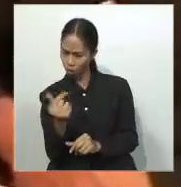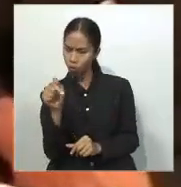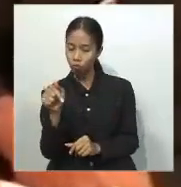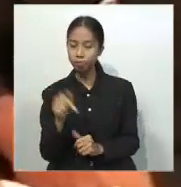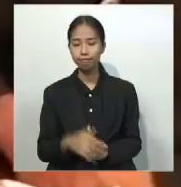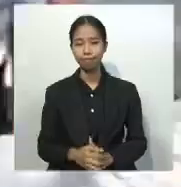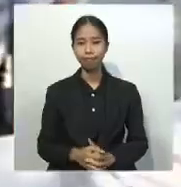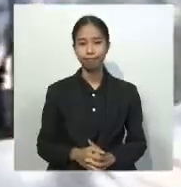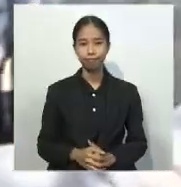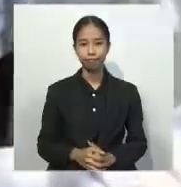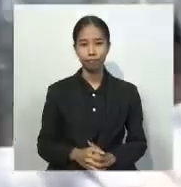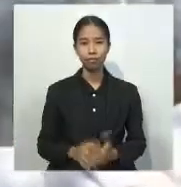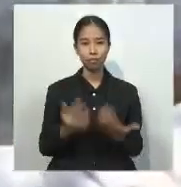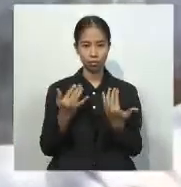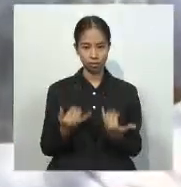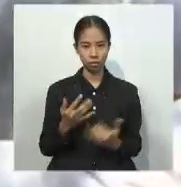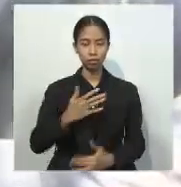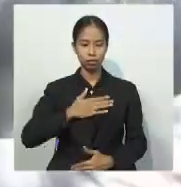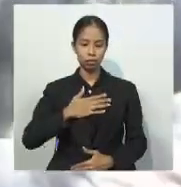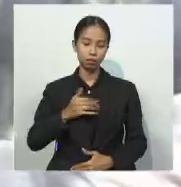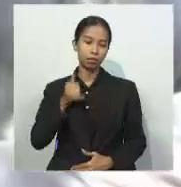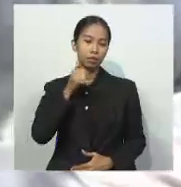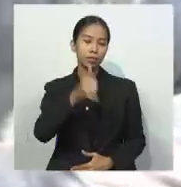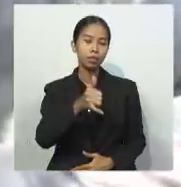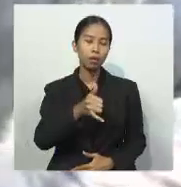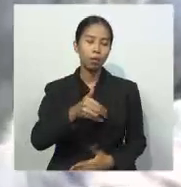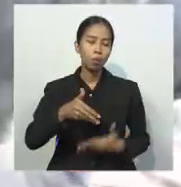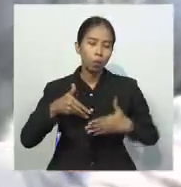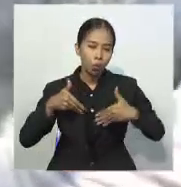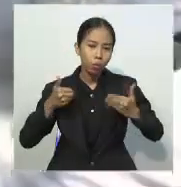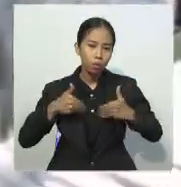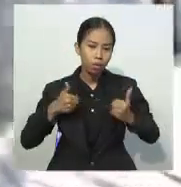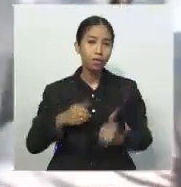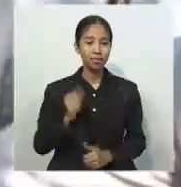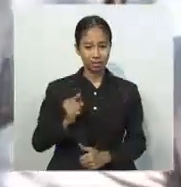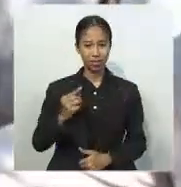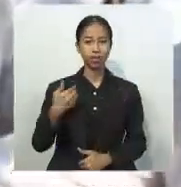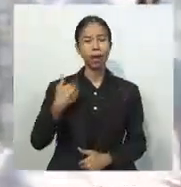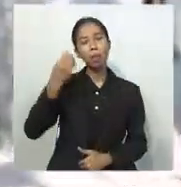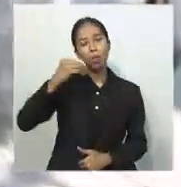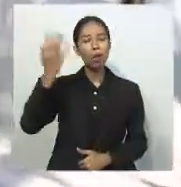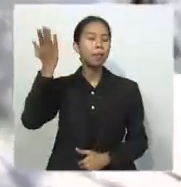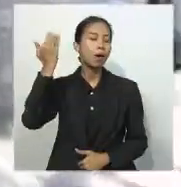ดเร็วดีครับ ได้มาที่นี่เองรู้สึกว่าดีใจจริงๆก็ไปหาหลวงพ่อคูณประจำอยู่